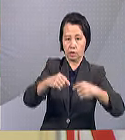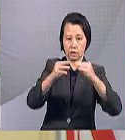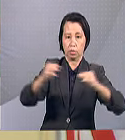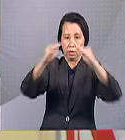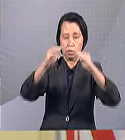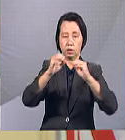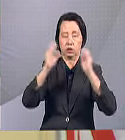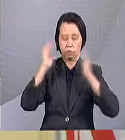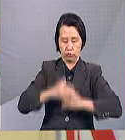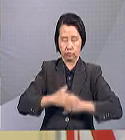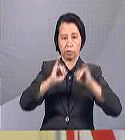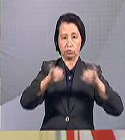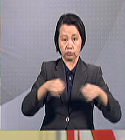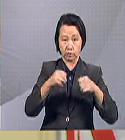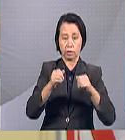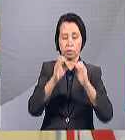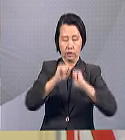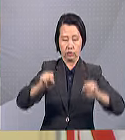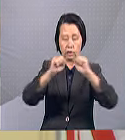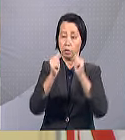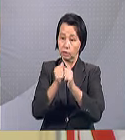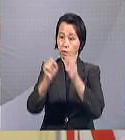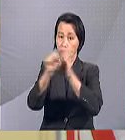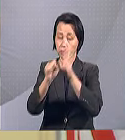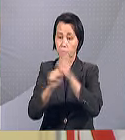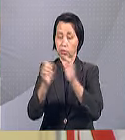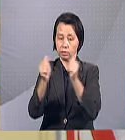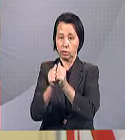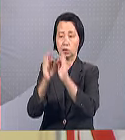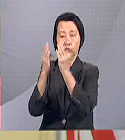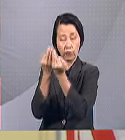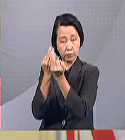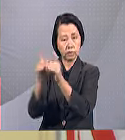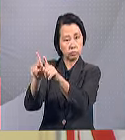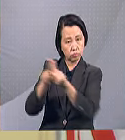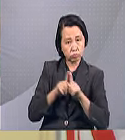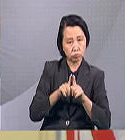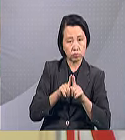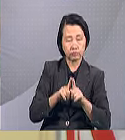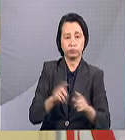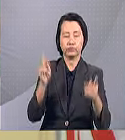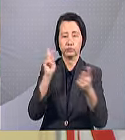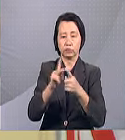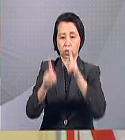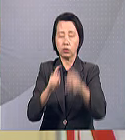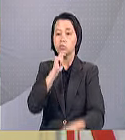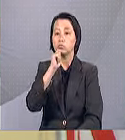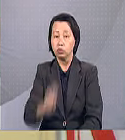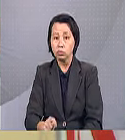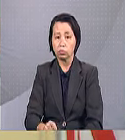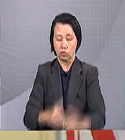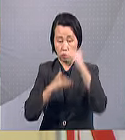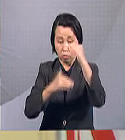surau Jumaat dan surau dengan syarat bersama-sama dengan mahram anda. Kepada warga emas, tak ada hak umur